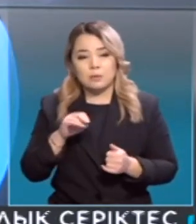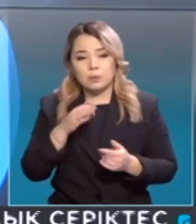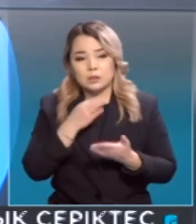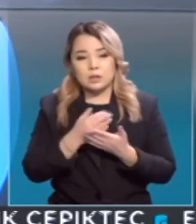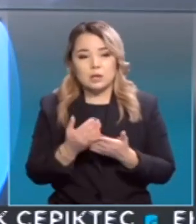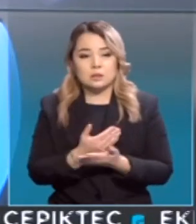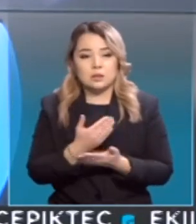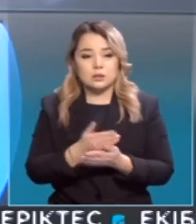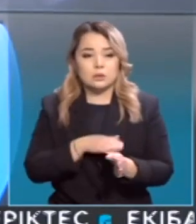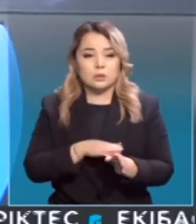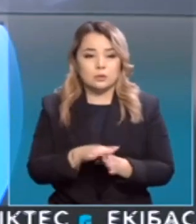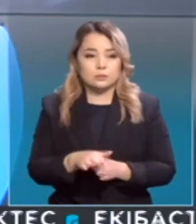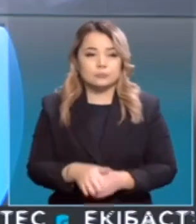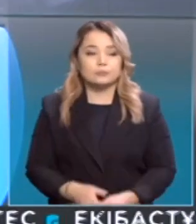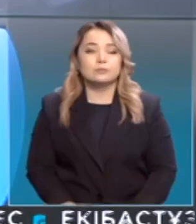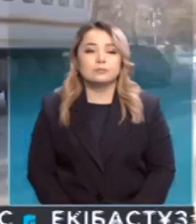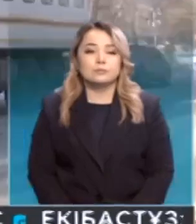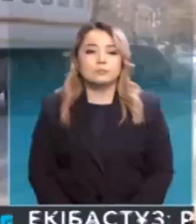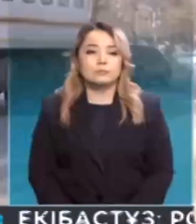aytıp bersin.